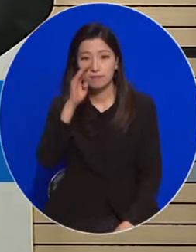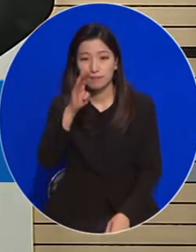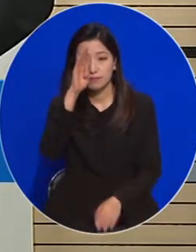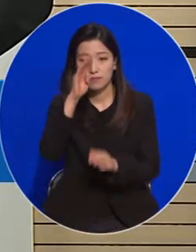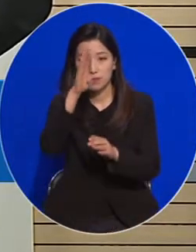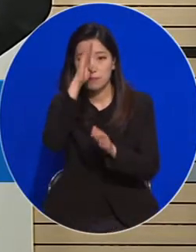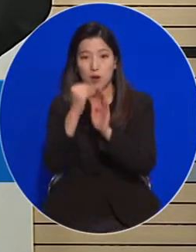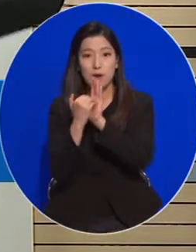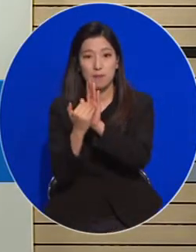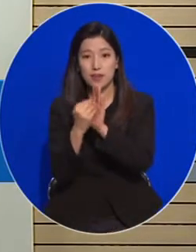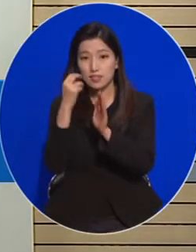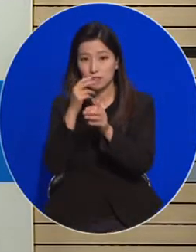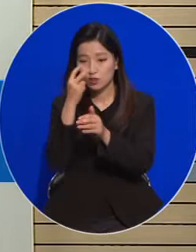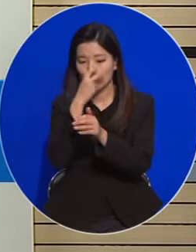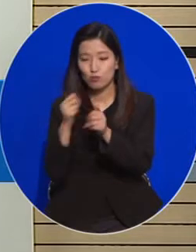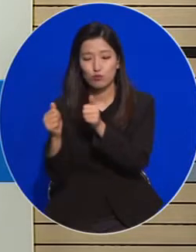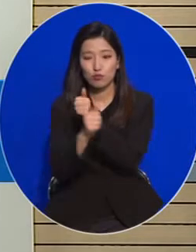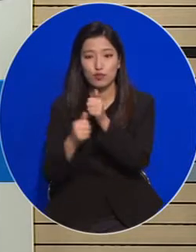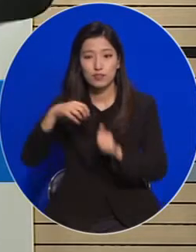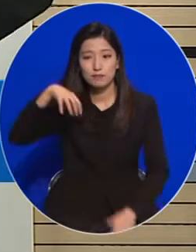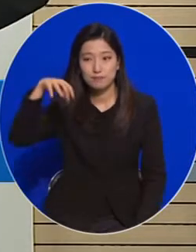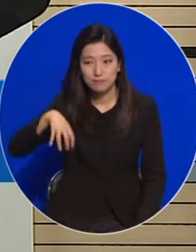전문위원회는 WHO, EMA,